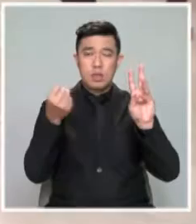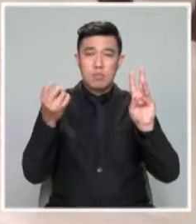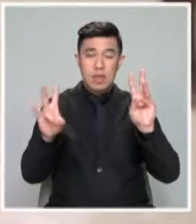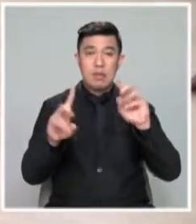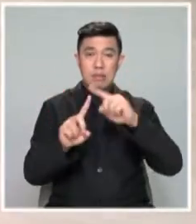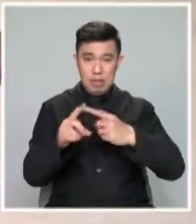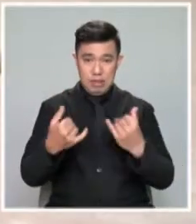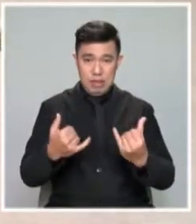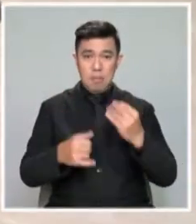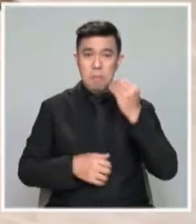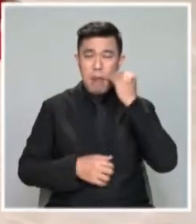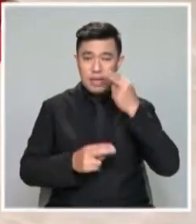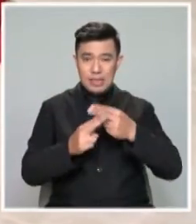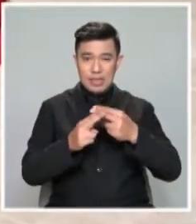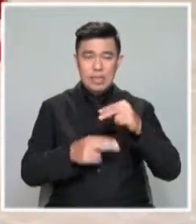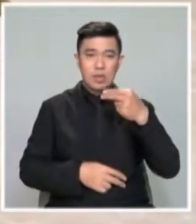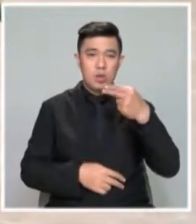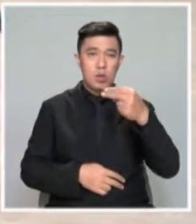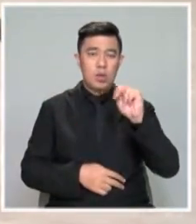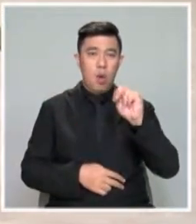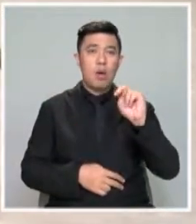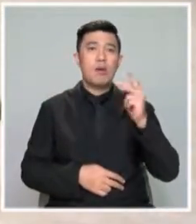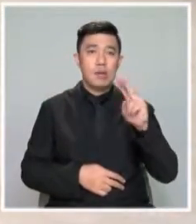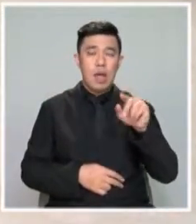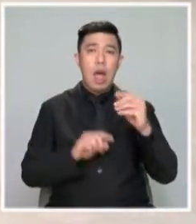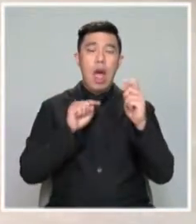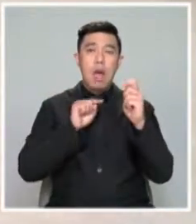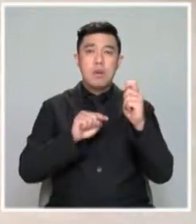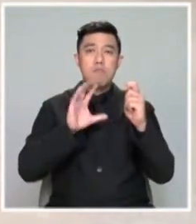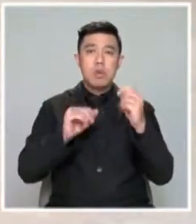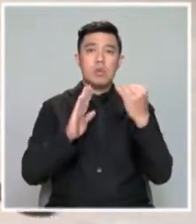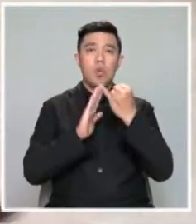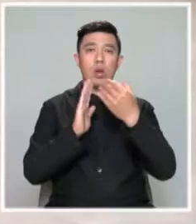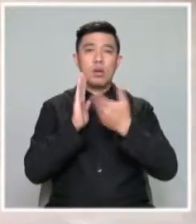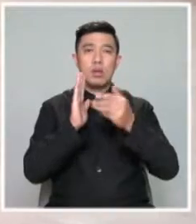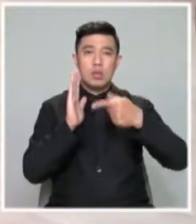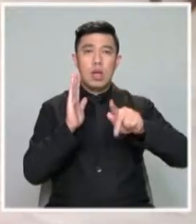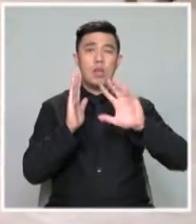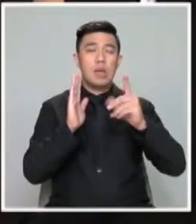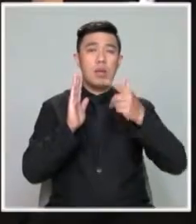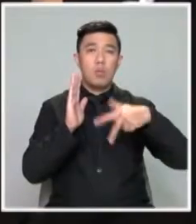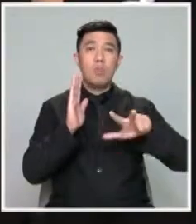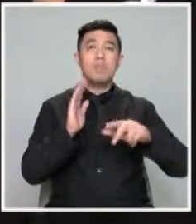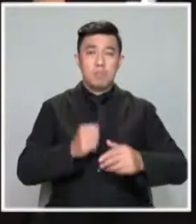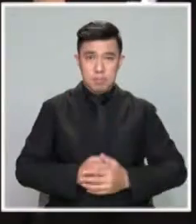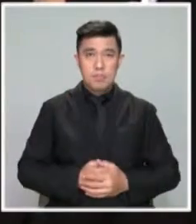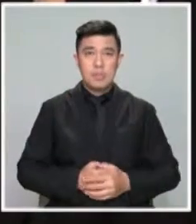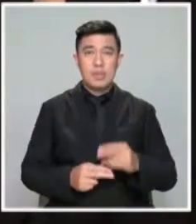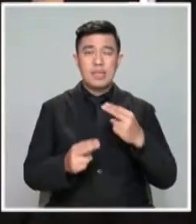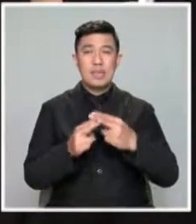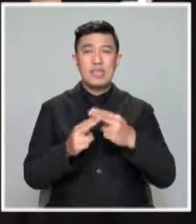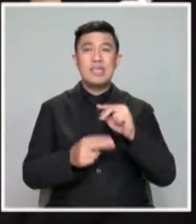คมนี้ณหมู่บ้านหนองเขื่องตำบลกุดต้มอำเภอเมืองจังหวัดชัยภูมิครับ ครับมอหินขาวหิ